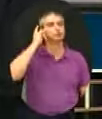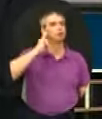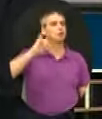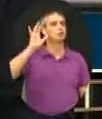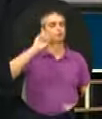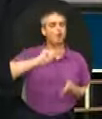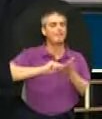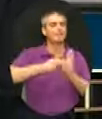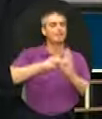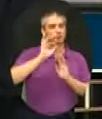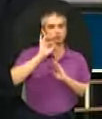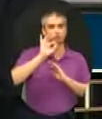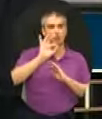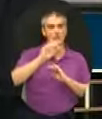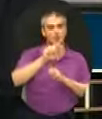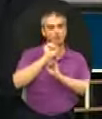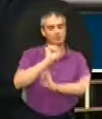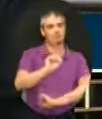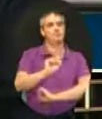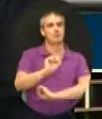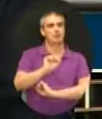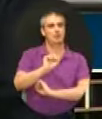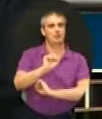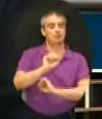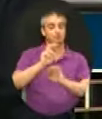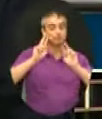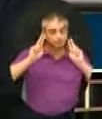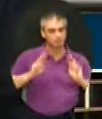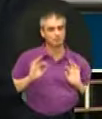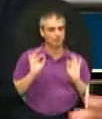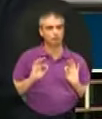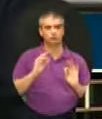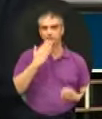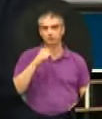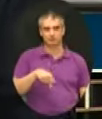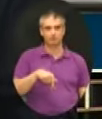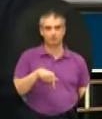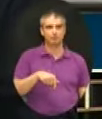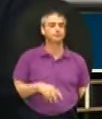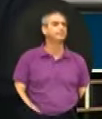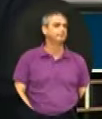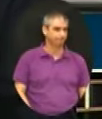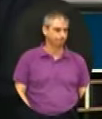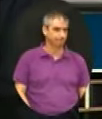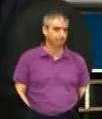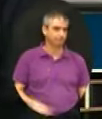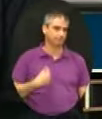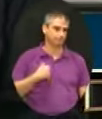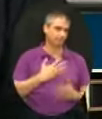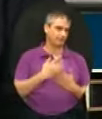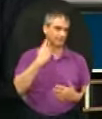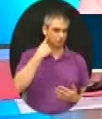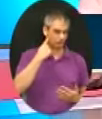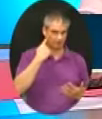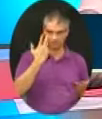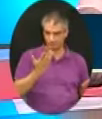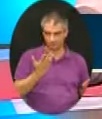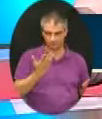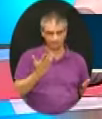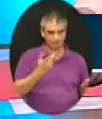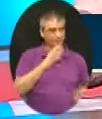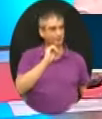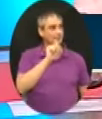של מדיניות שלה ושל תמיכה. אוקיי. מוחשי בישראל. דן. כן, שמענו, קודם כל, מרק,